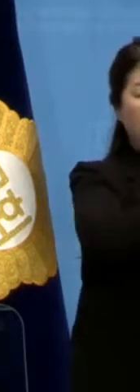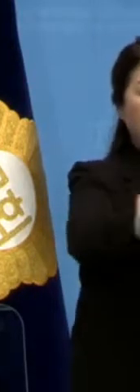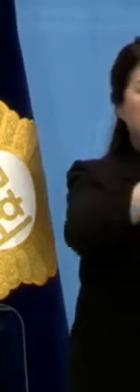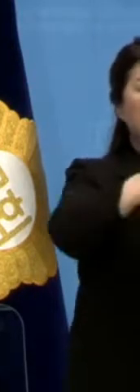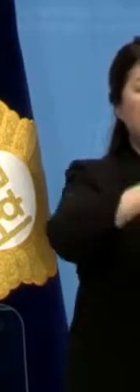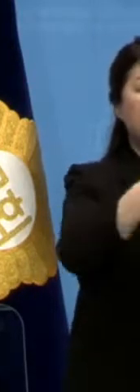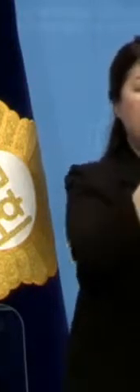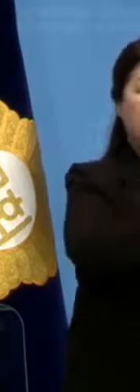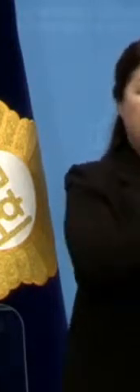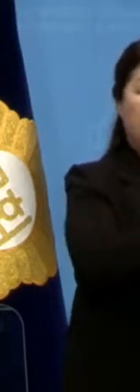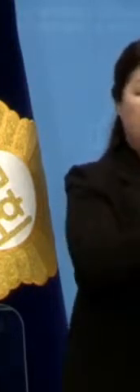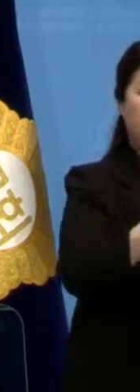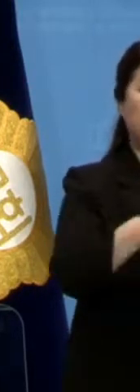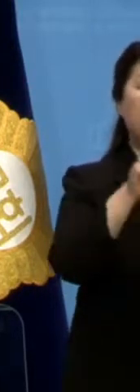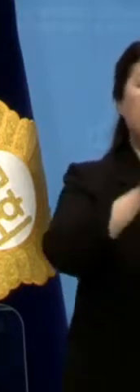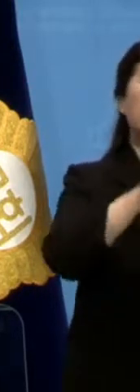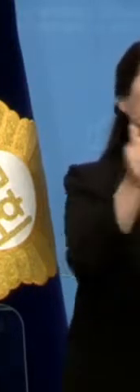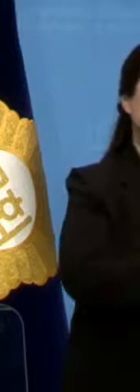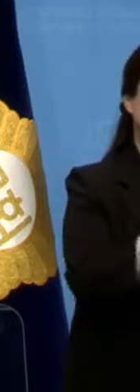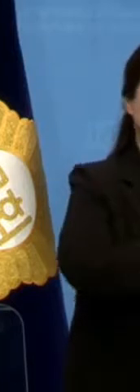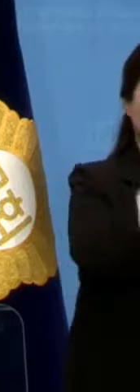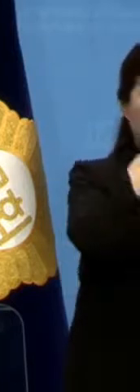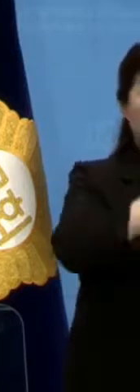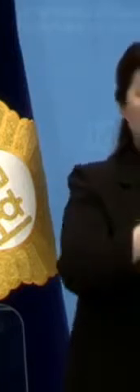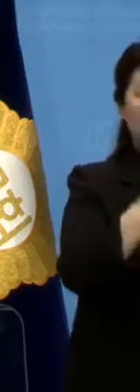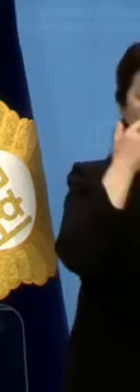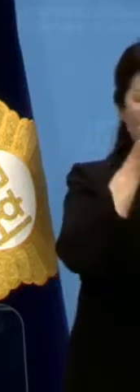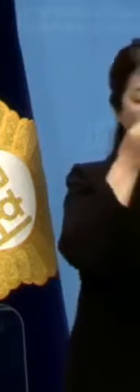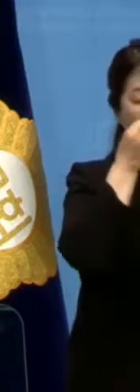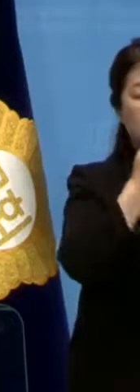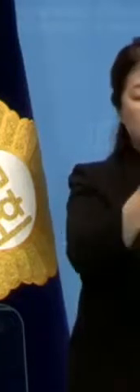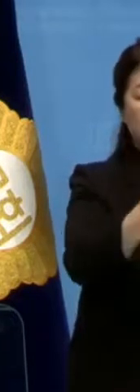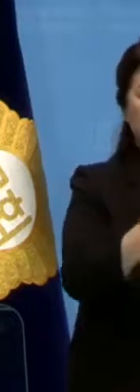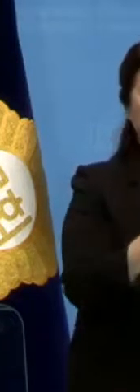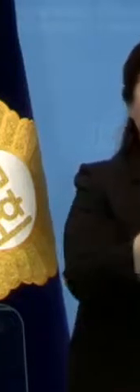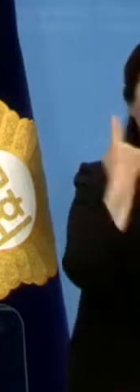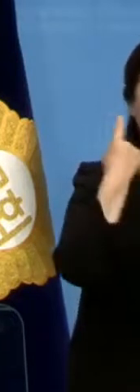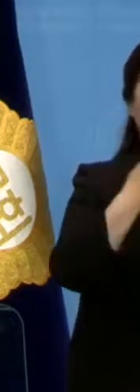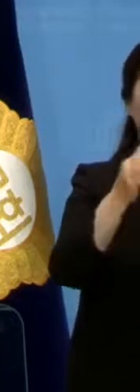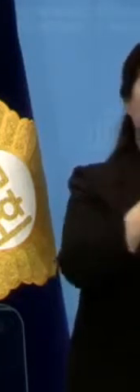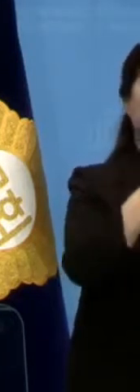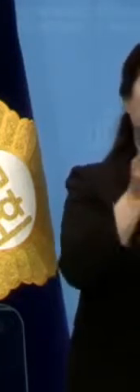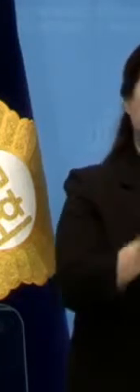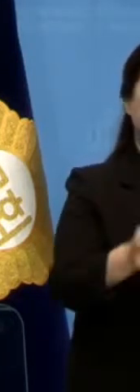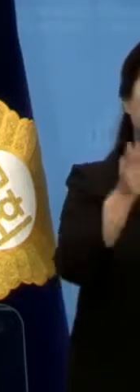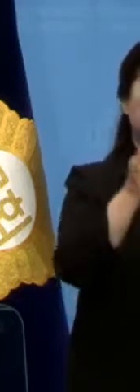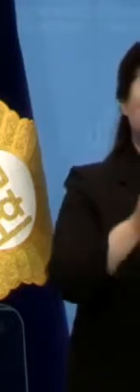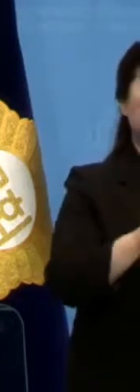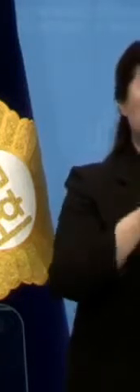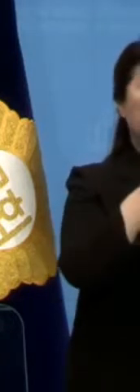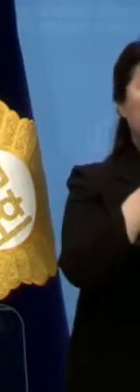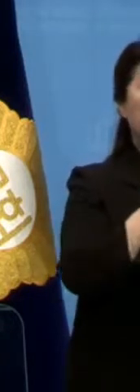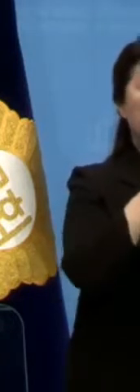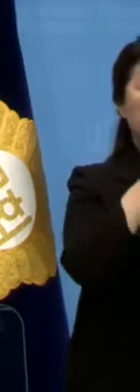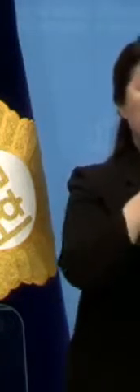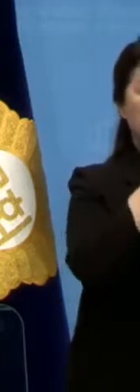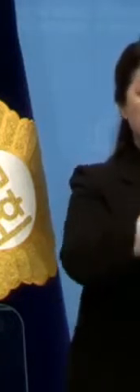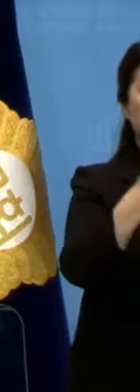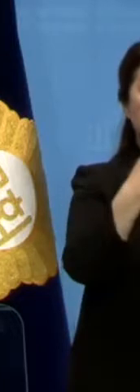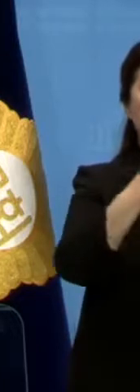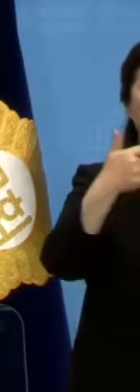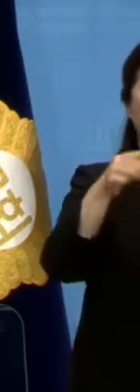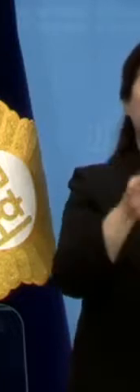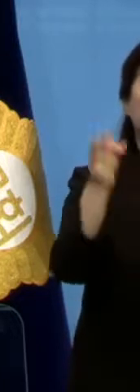문제점을 진단하겠습니다. 지난해 전국 집값 상승률은 5.36%로 9년 만에 최고